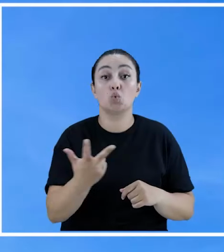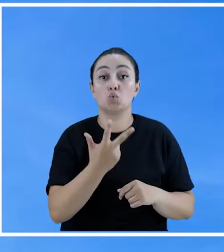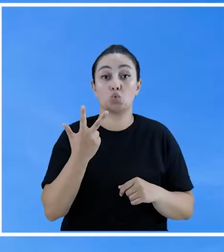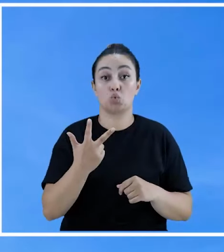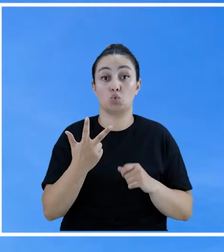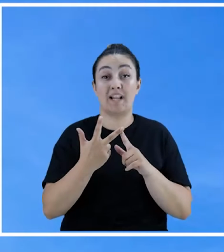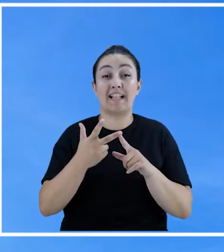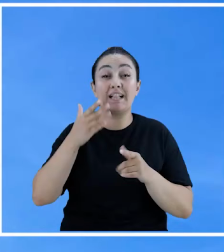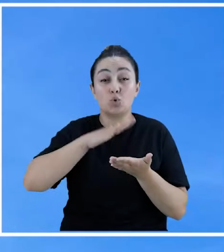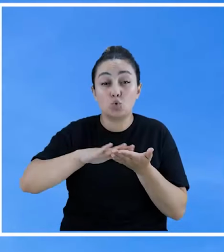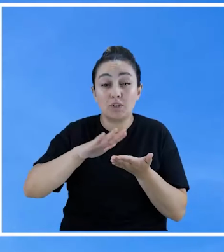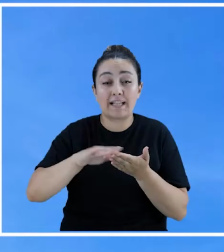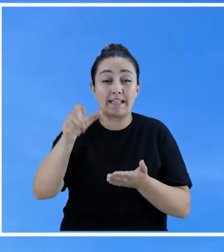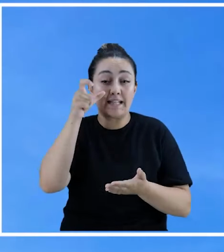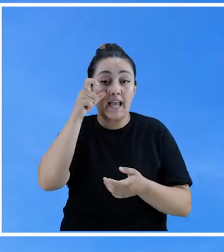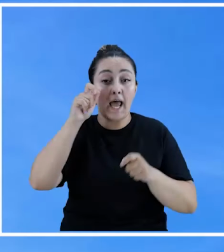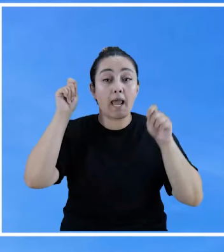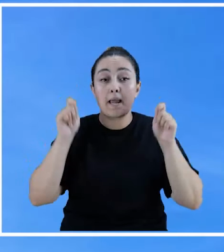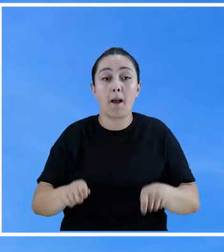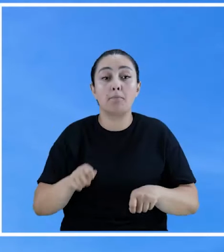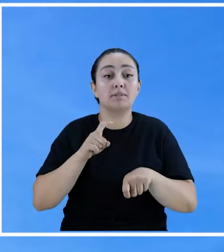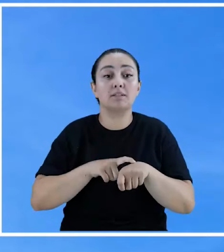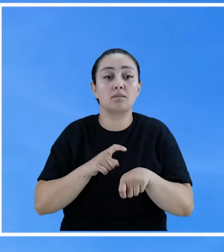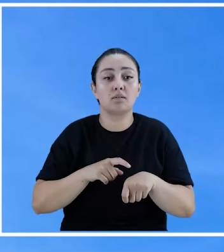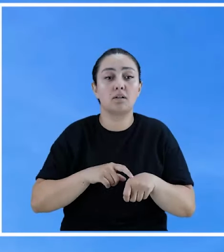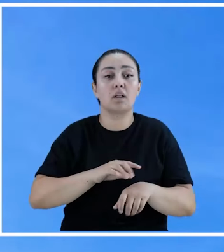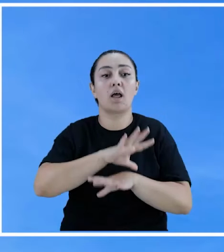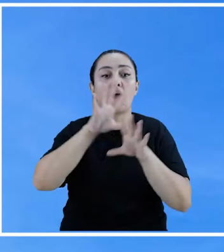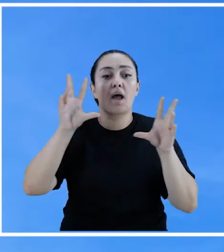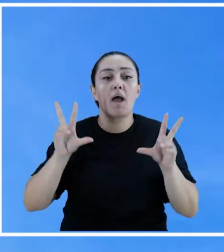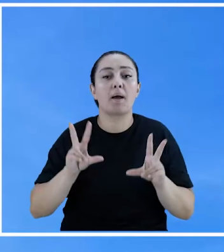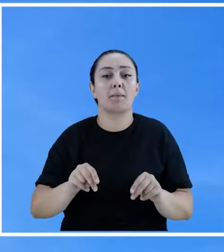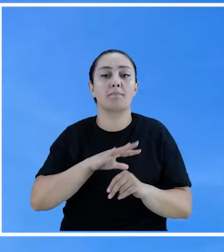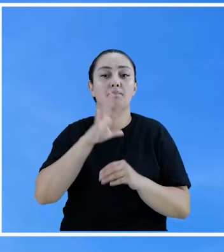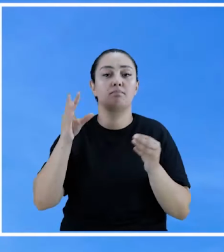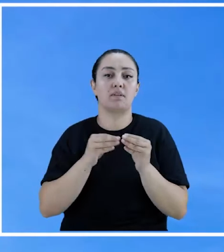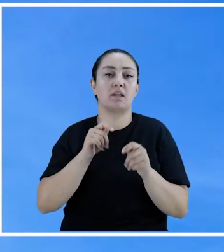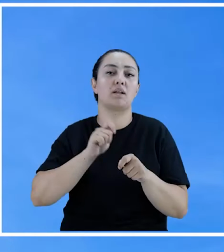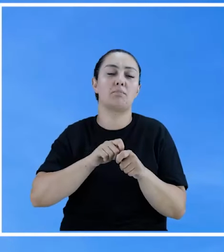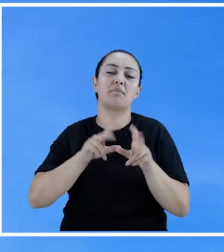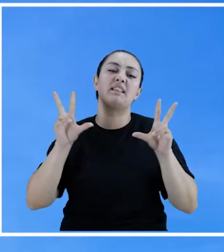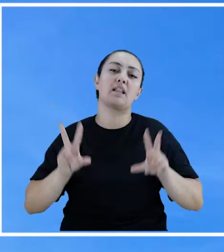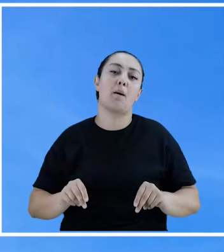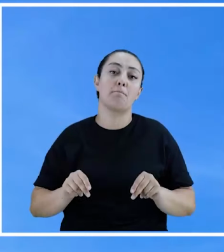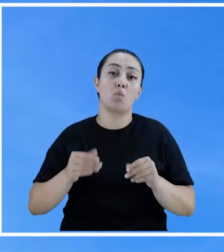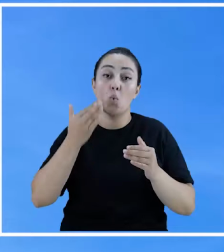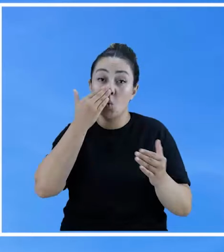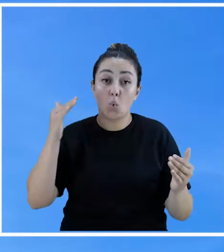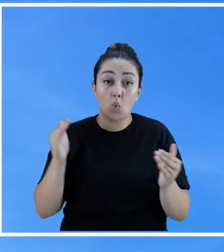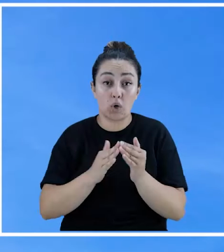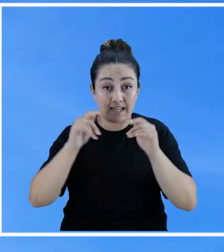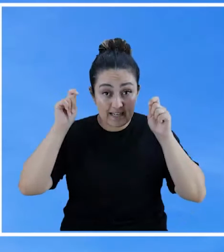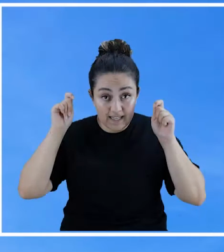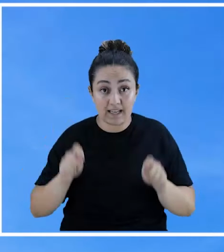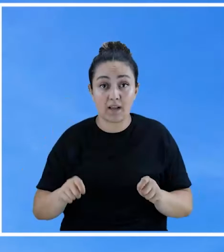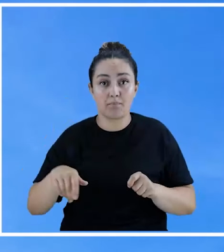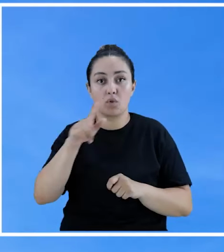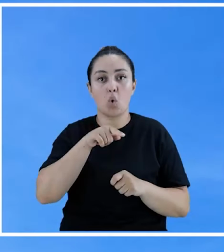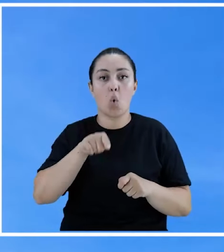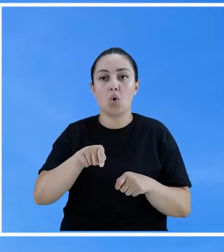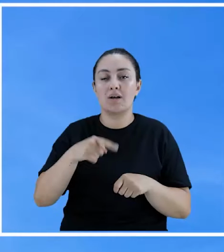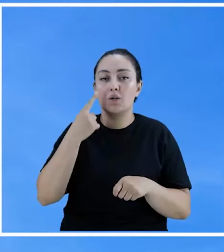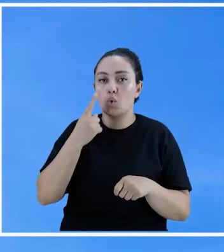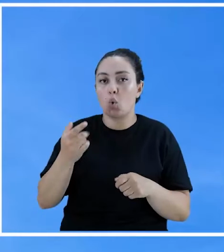üçü düzenli, dikkatli bir şekilde yapıldığı zaman bütüncül bir yaklaşımla yapının yapılması tamamlanırsa hem statik hem